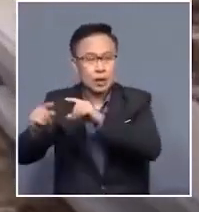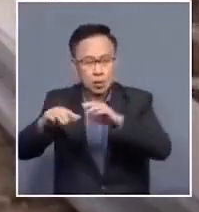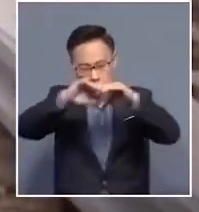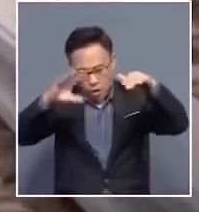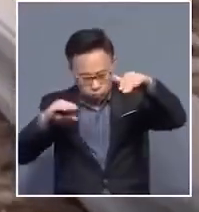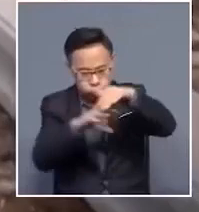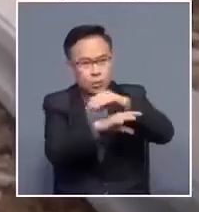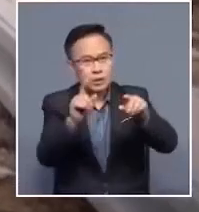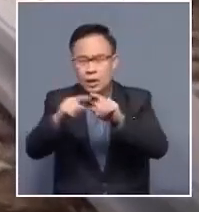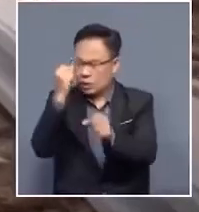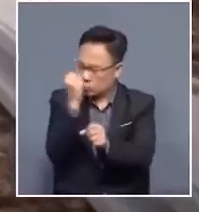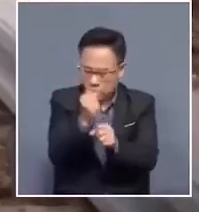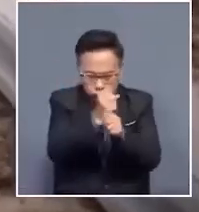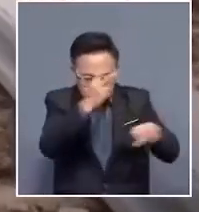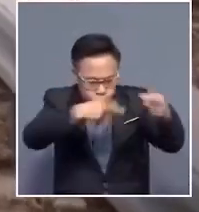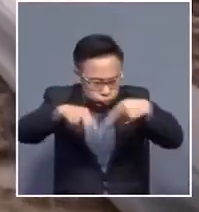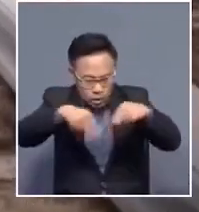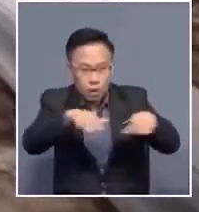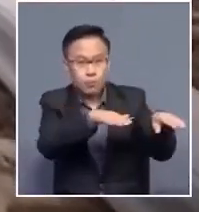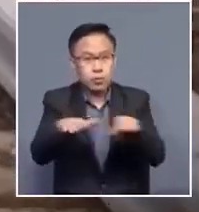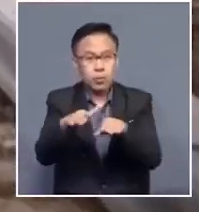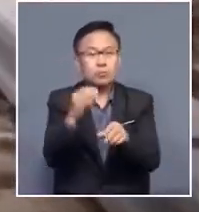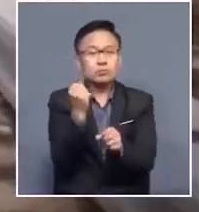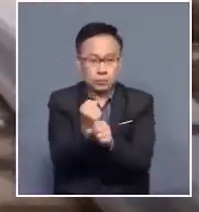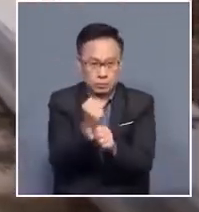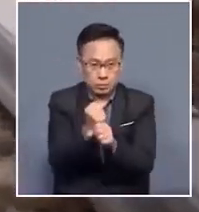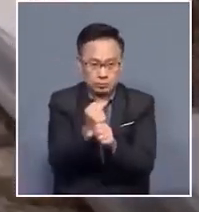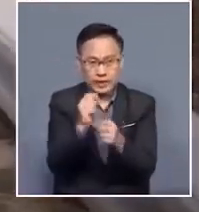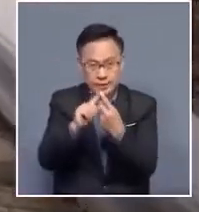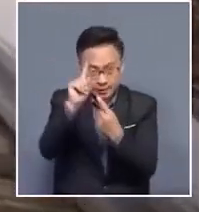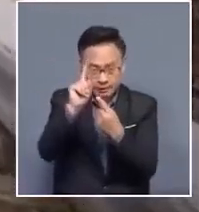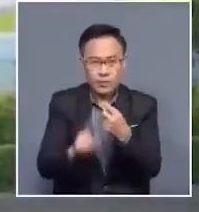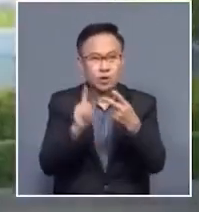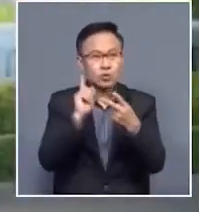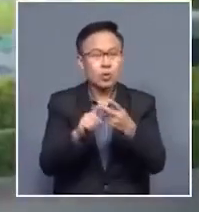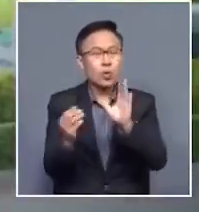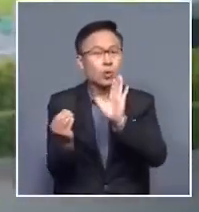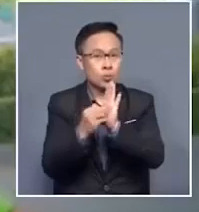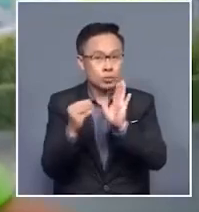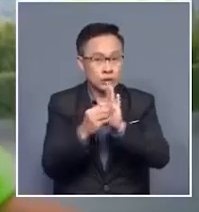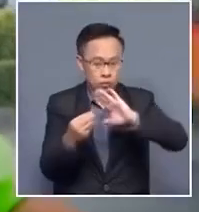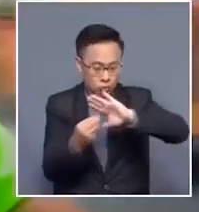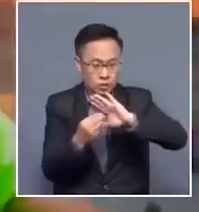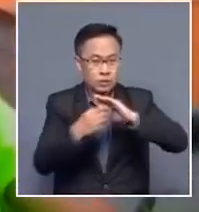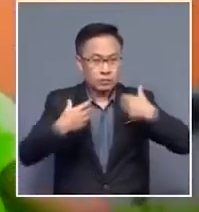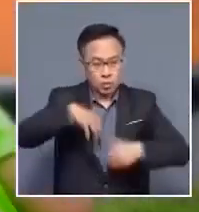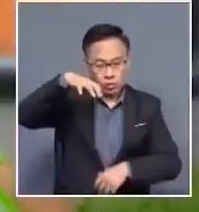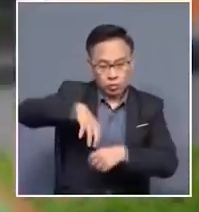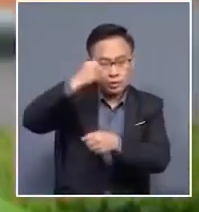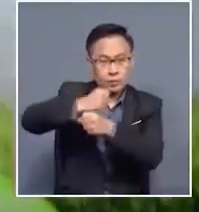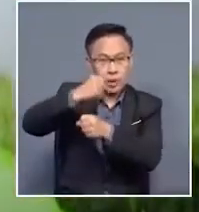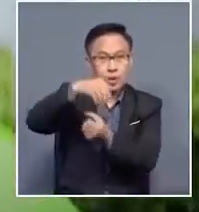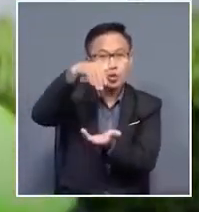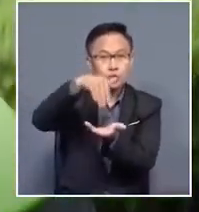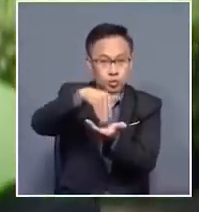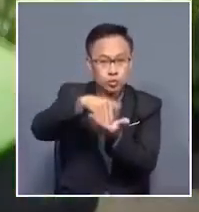ราก็มีการบำรุงดูแลรักษาเพื่อให้พร้อมใช้และในขณะเดียวกันกรุงเทพมหานครเนี่ยจะมีหน่วยเบสนะครับซึ่งมีอยู่ประมาณ108หน่วย